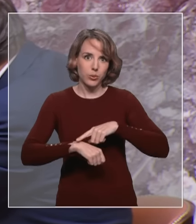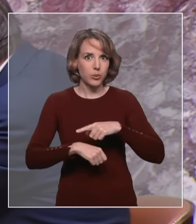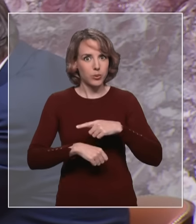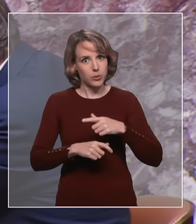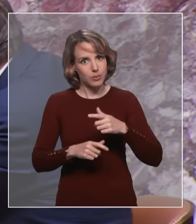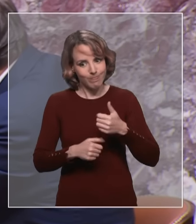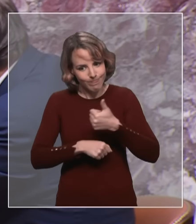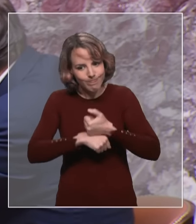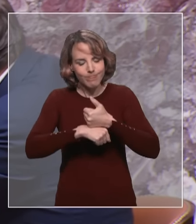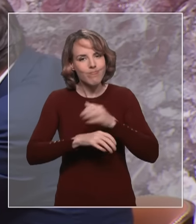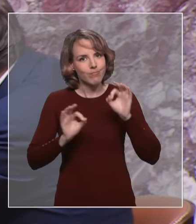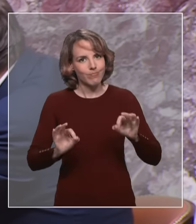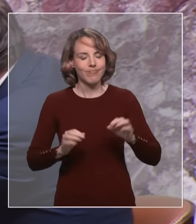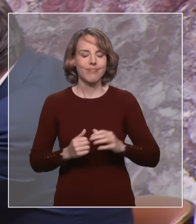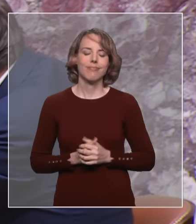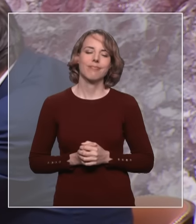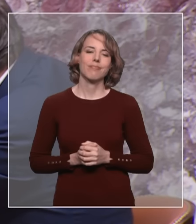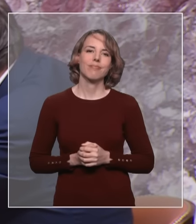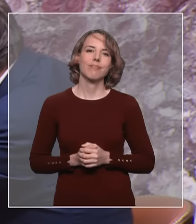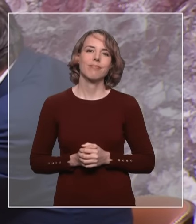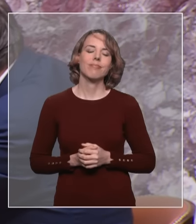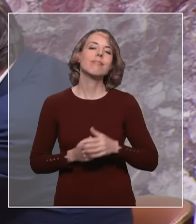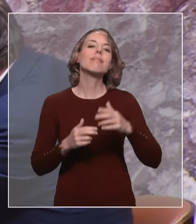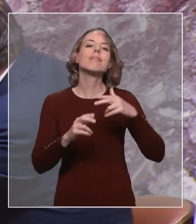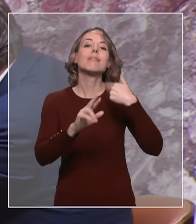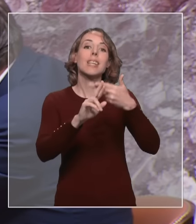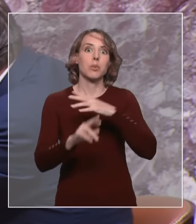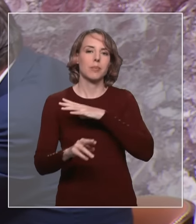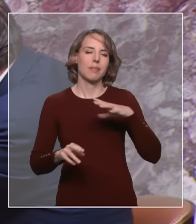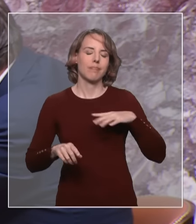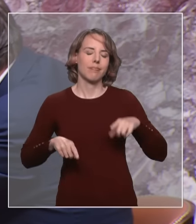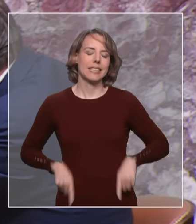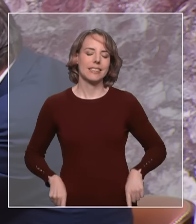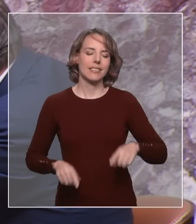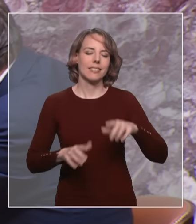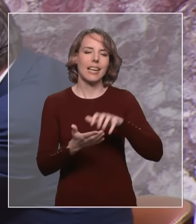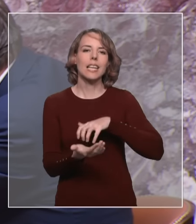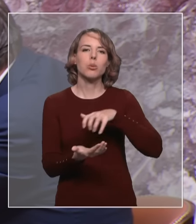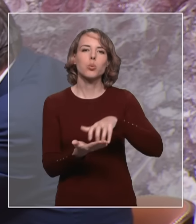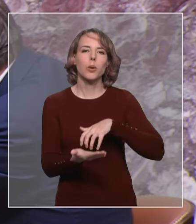vous est imparti. Madame Jeanne Var, ministre de l'Agriculture.